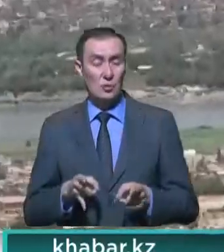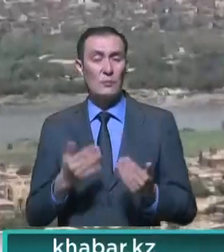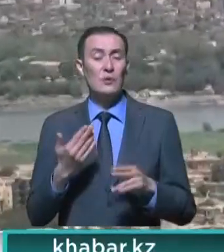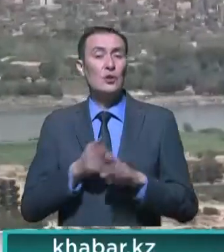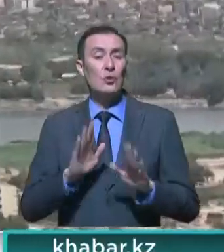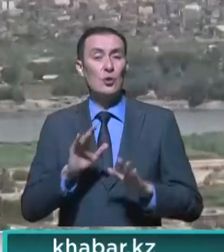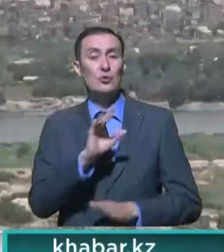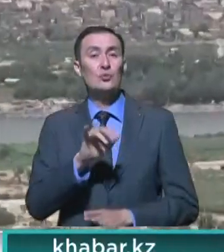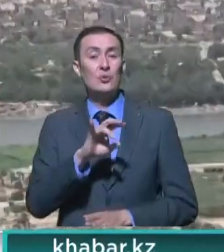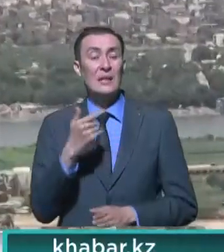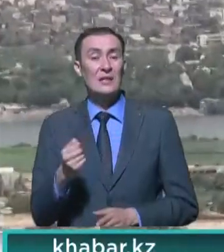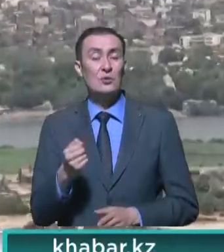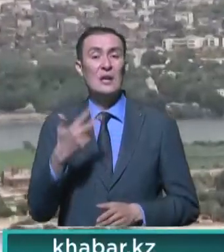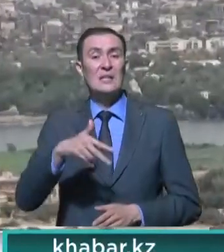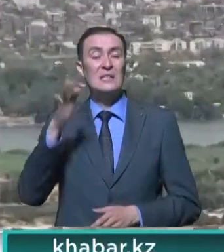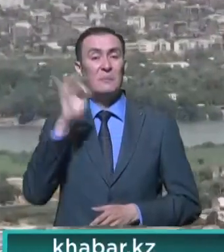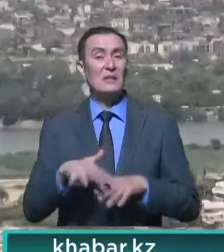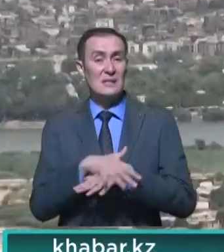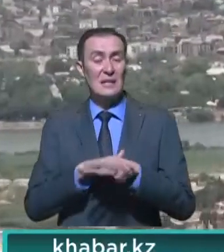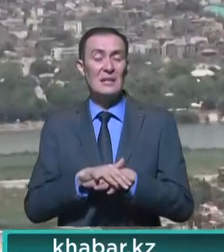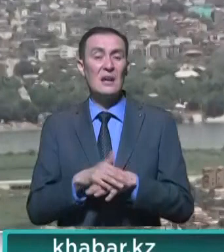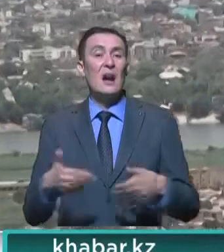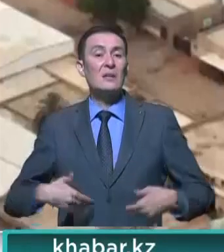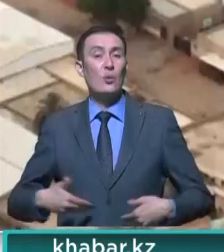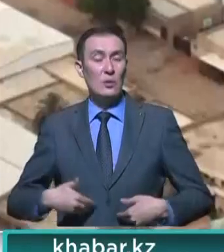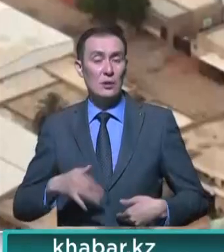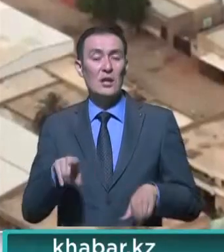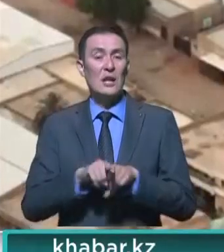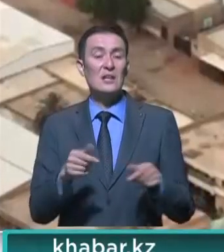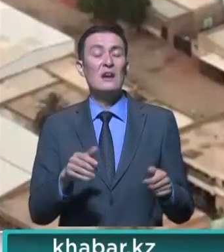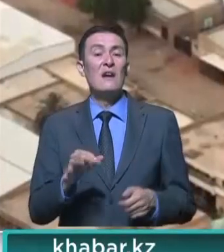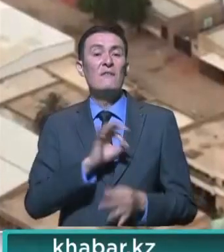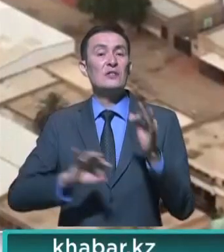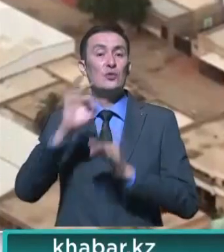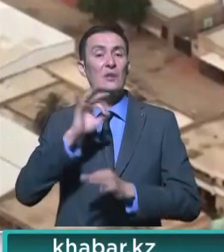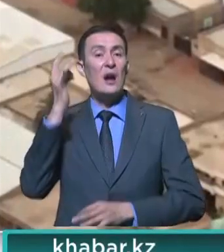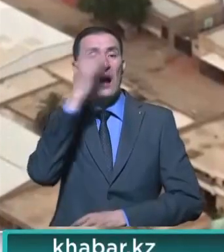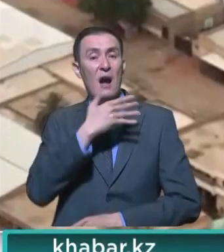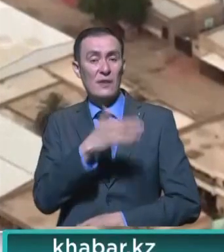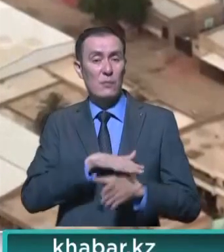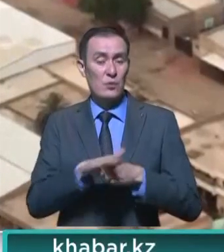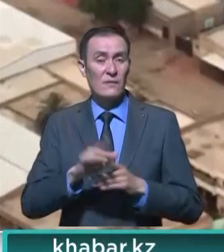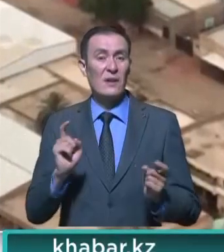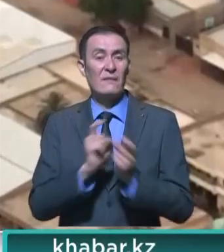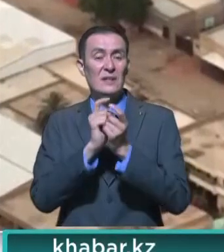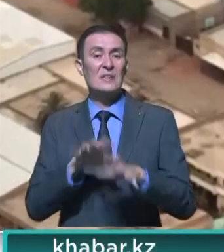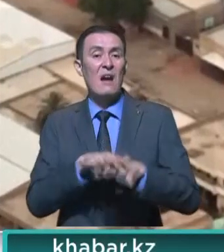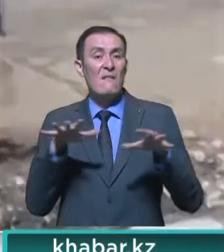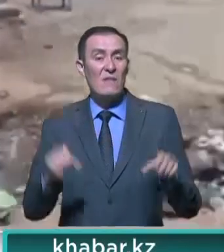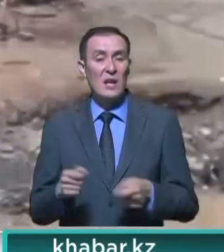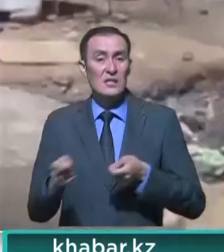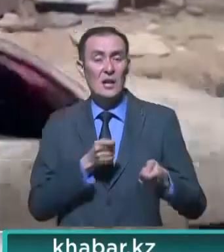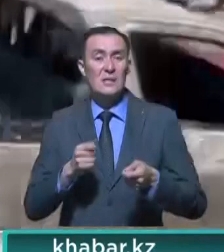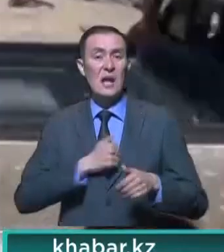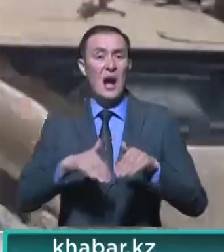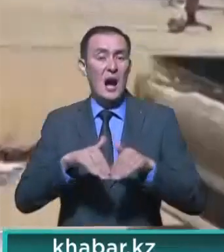не только в Судане, где треть населения уже страдает от голода, но и во всей Восточной Африке. Конфликт в борьбе за власть между